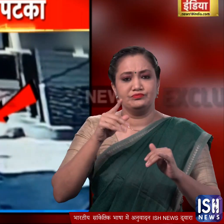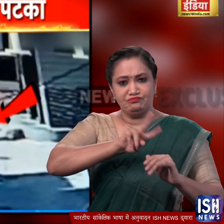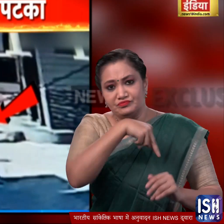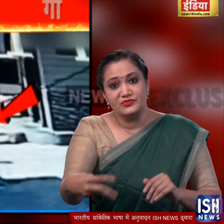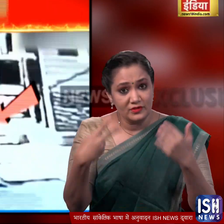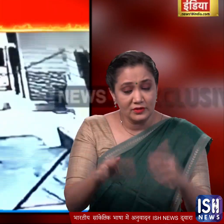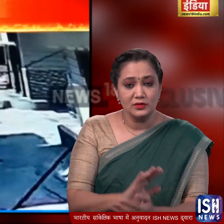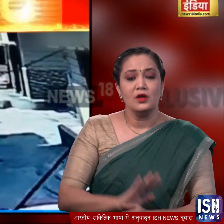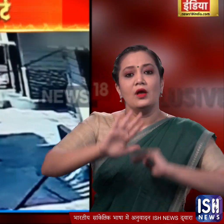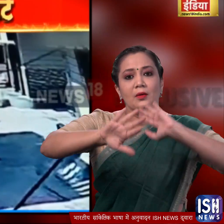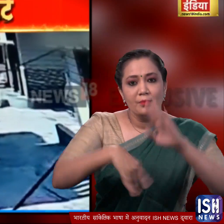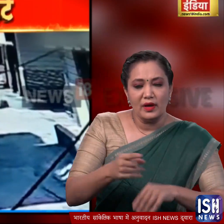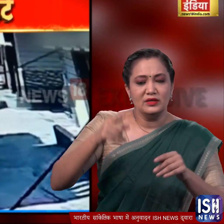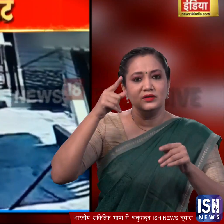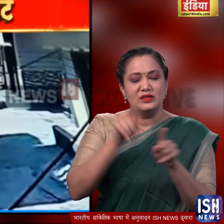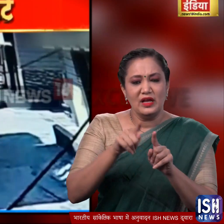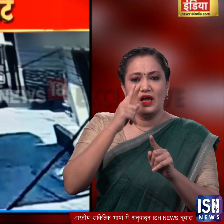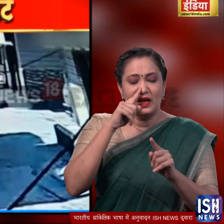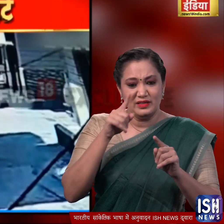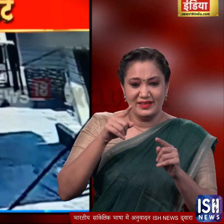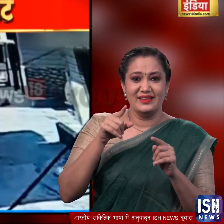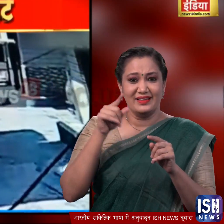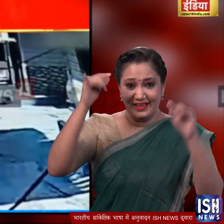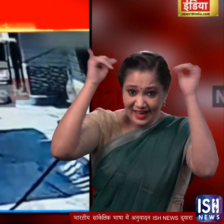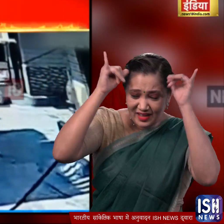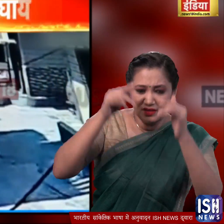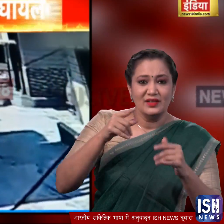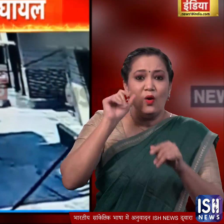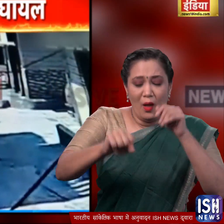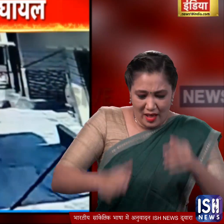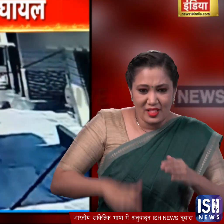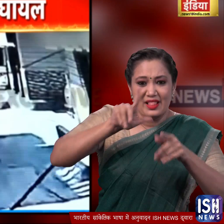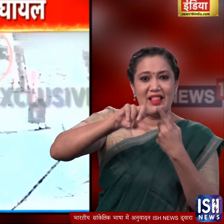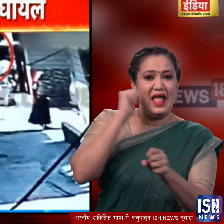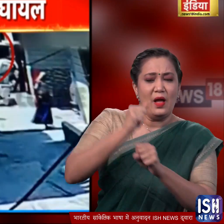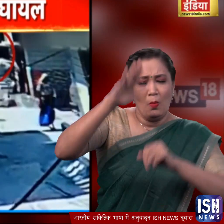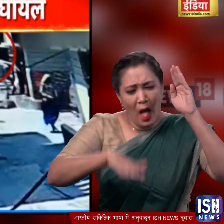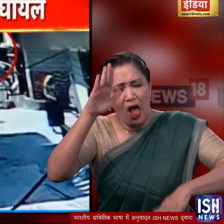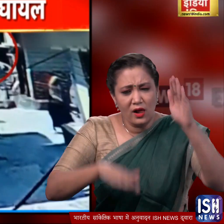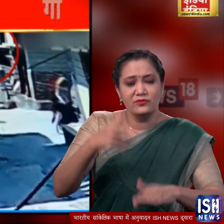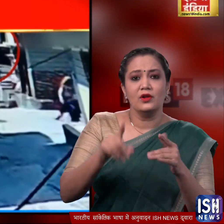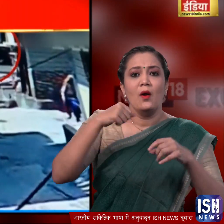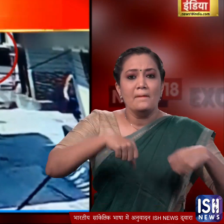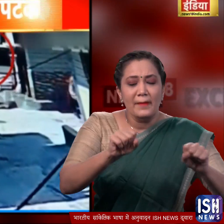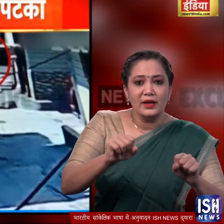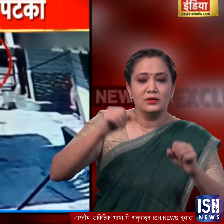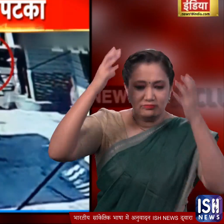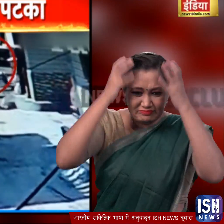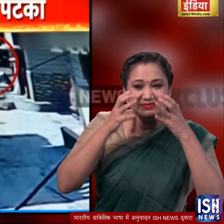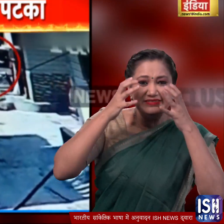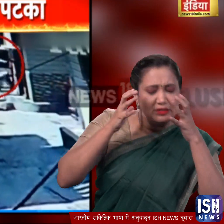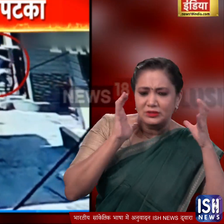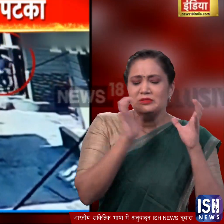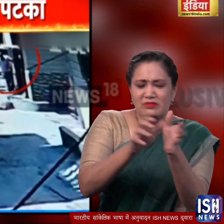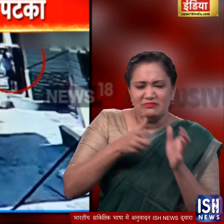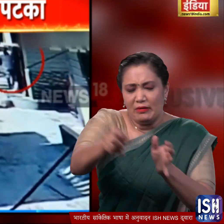से उसे जमीन पर गिरा दिया। इसके बाद बीच सड़क पर गाय अपने पैरों से उस महिला को रौंदती नजर आई। इसी दौरान वहां पहुंचे एक बाइक सवार ने अपने